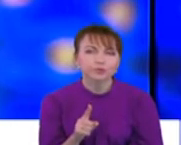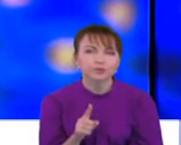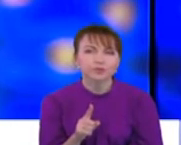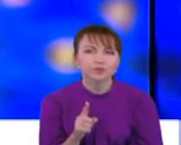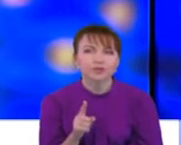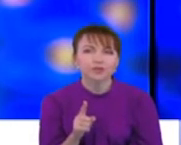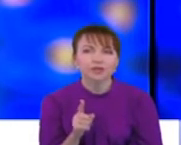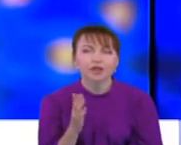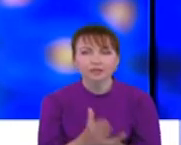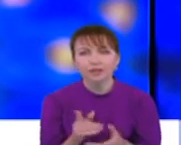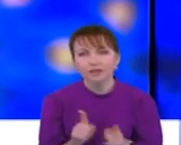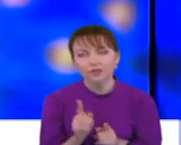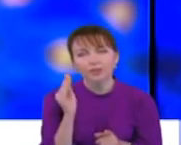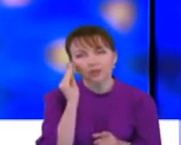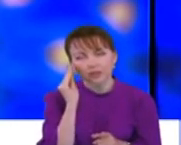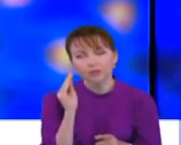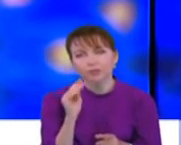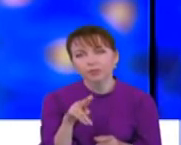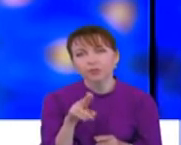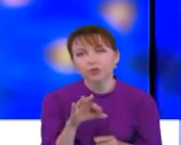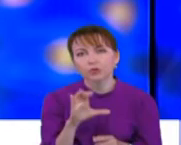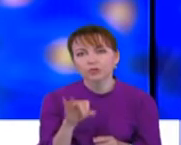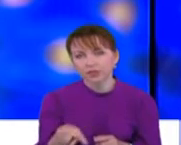є такий підхід, посил, що